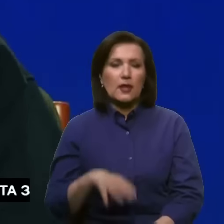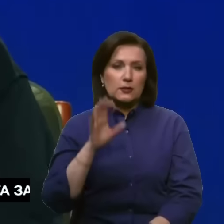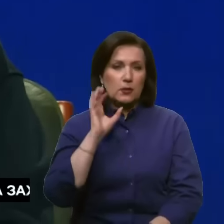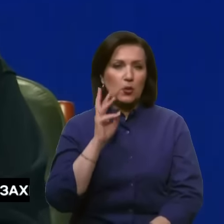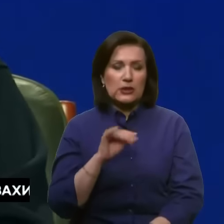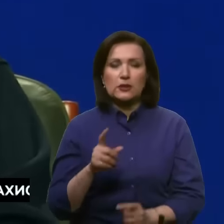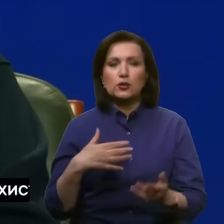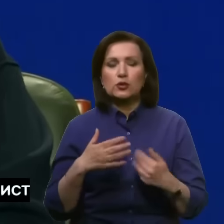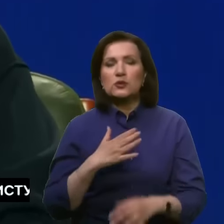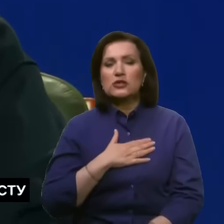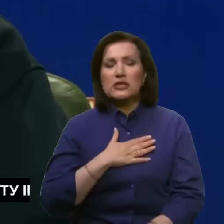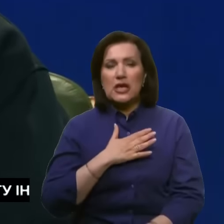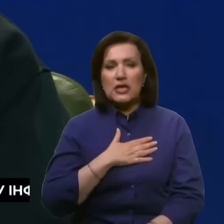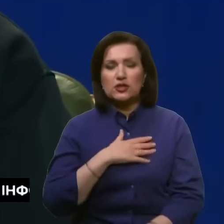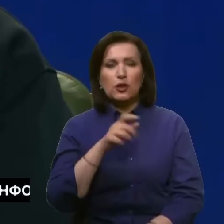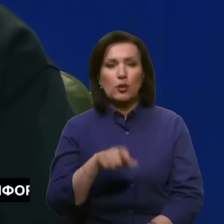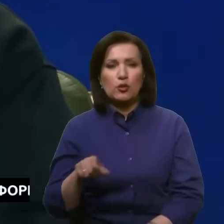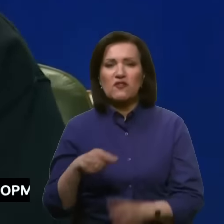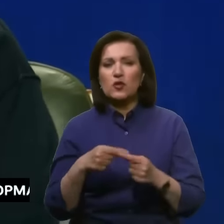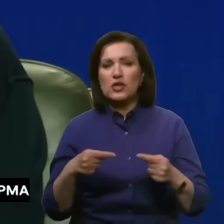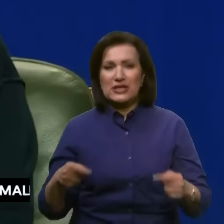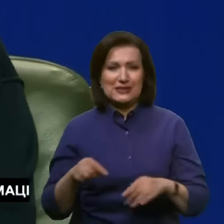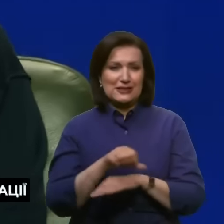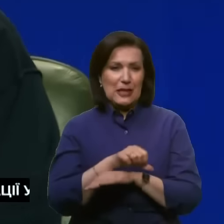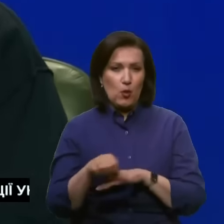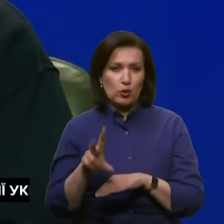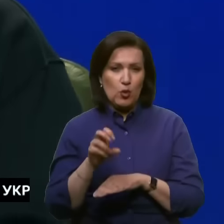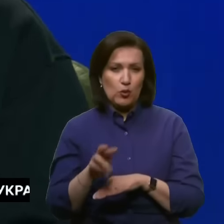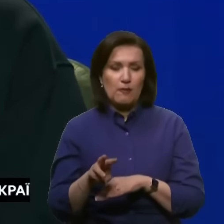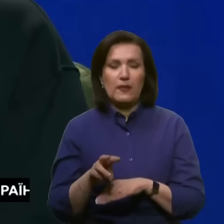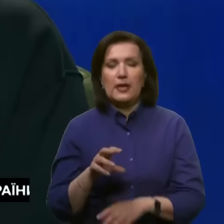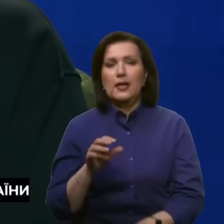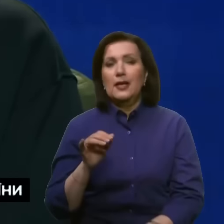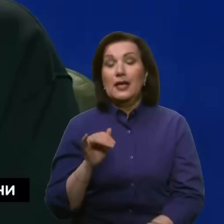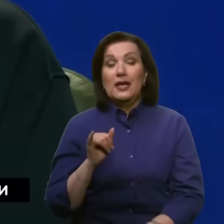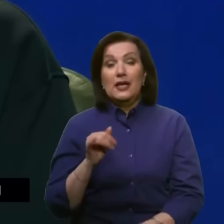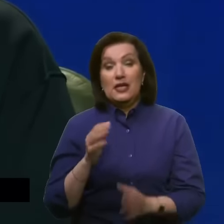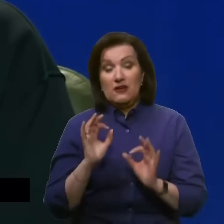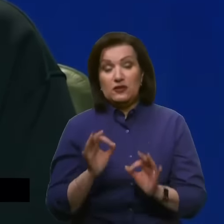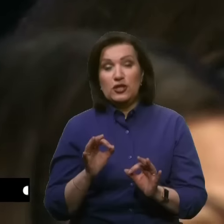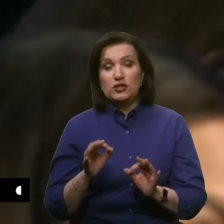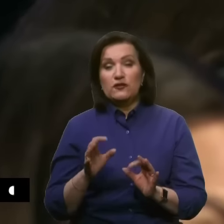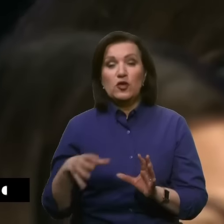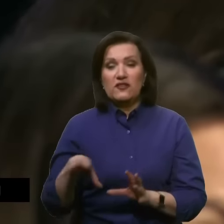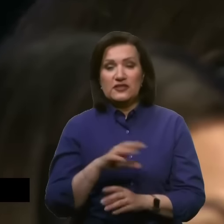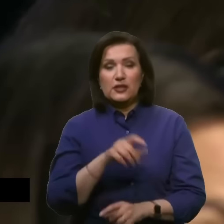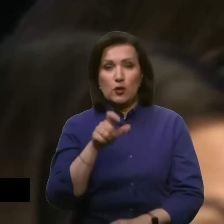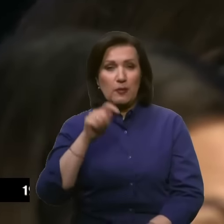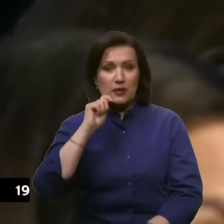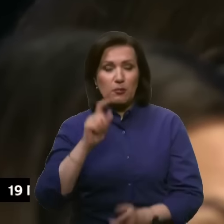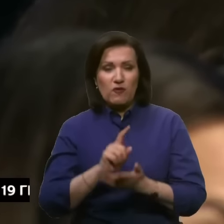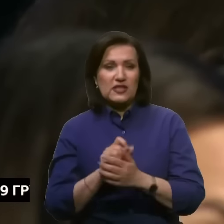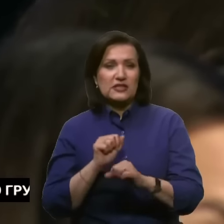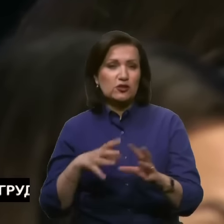Слухайте, що стосується наших людей, вони різні за кордоном. А вже ж вони всі громадяни України, і ми